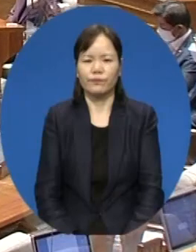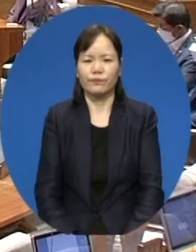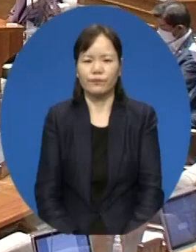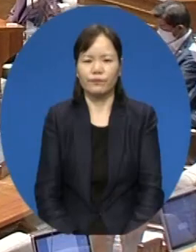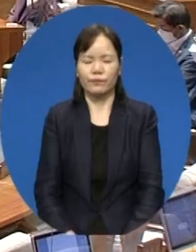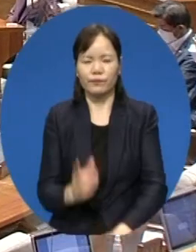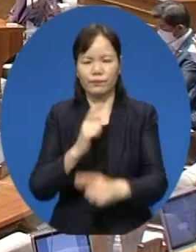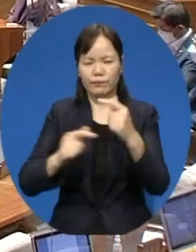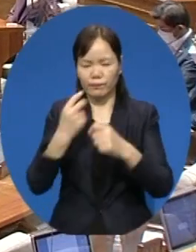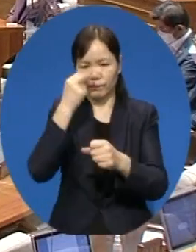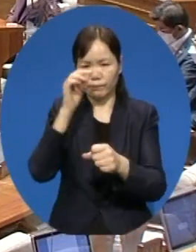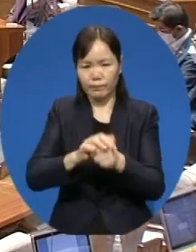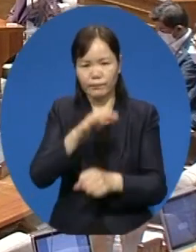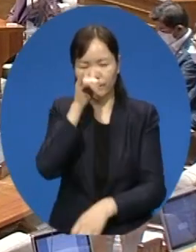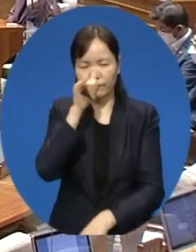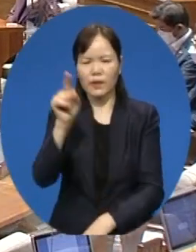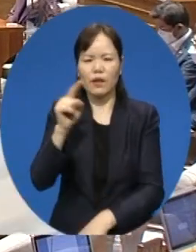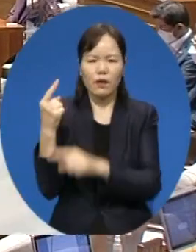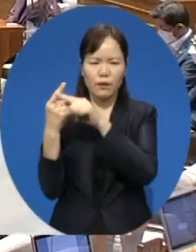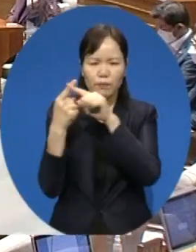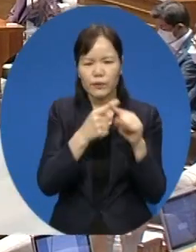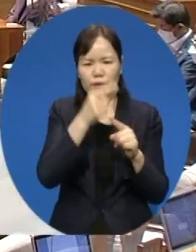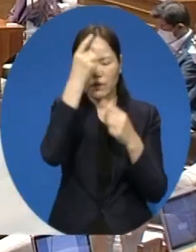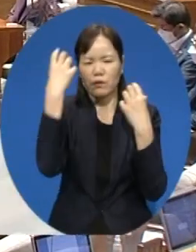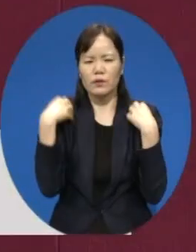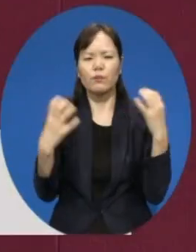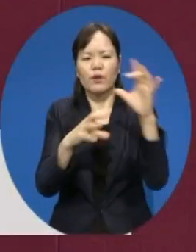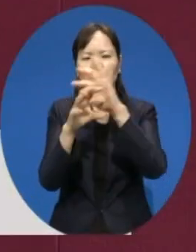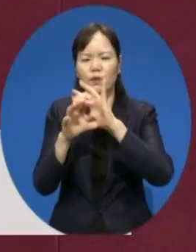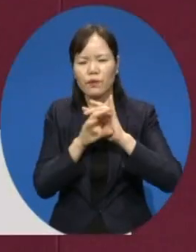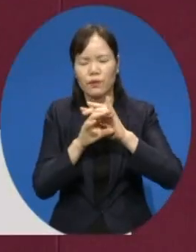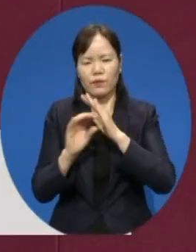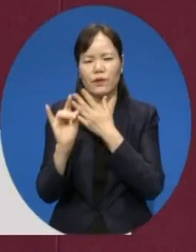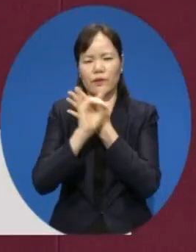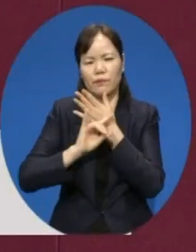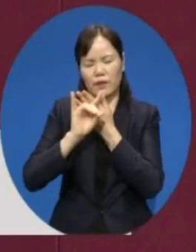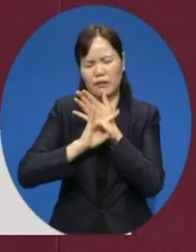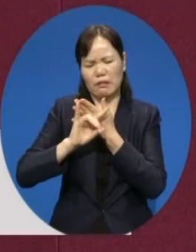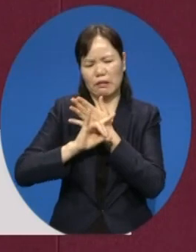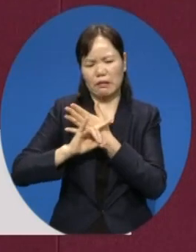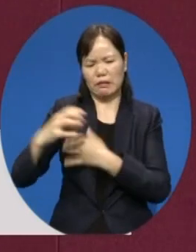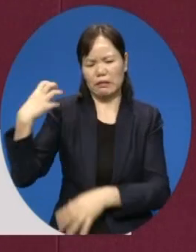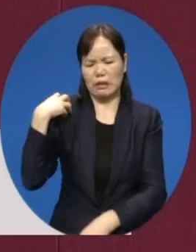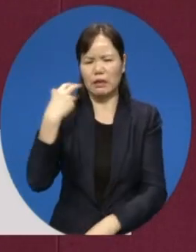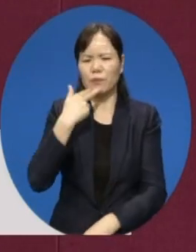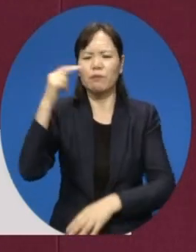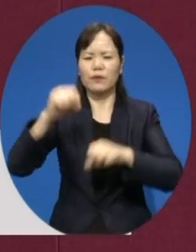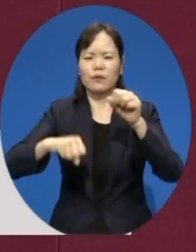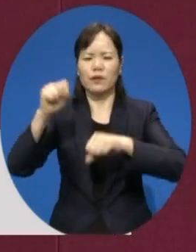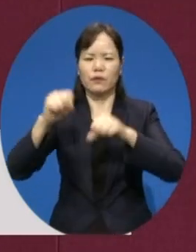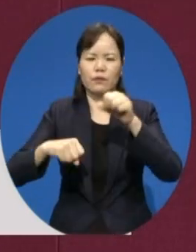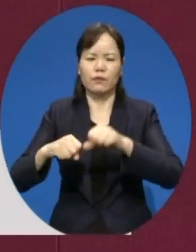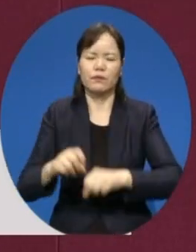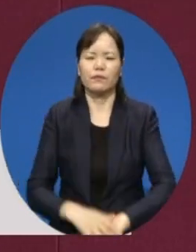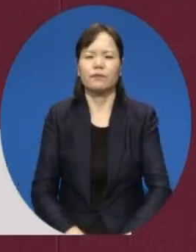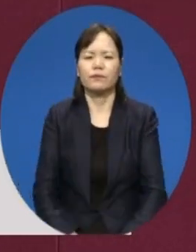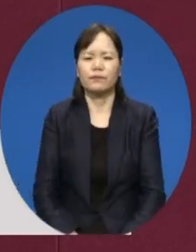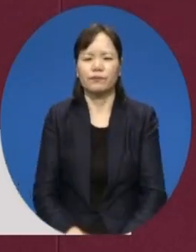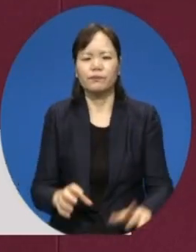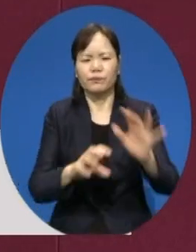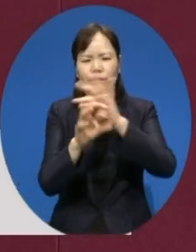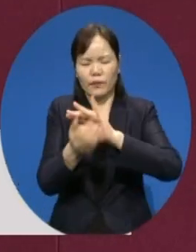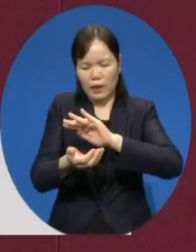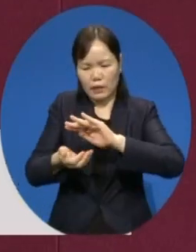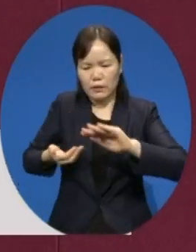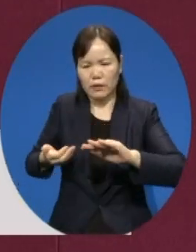더 기막힌 게 있습니다. 무조건 정부 코로나 핑계대는 그 기만과 무책임입니다. 코로나